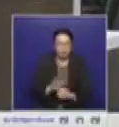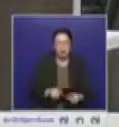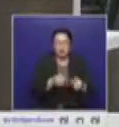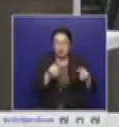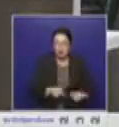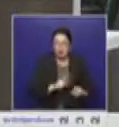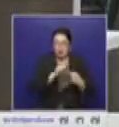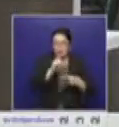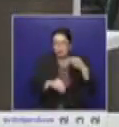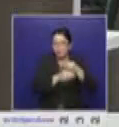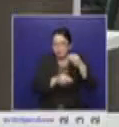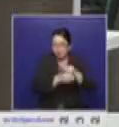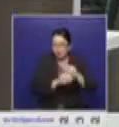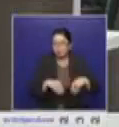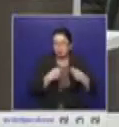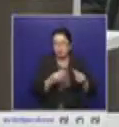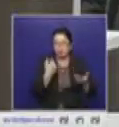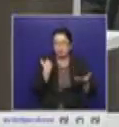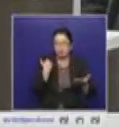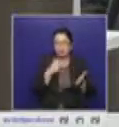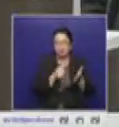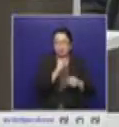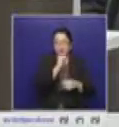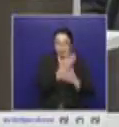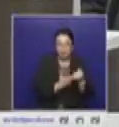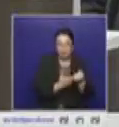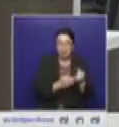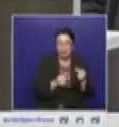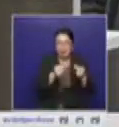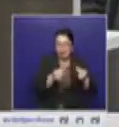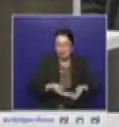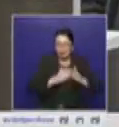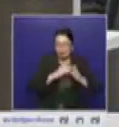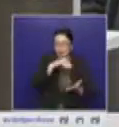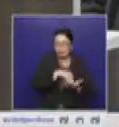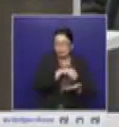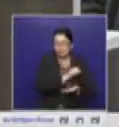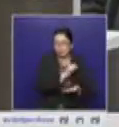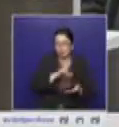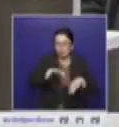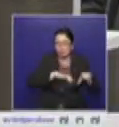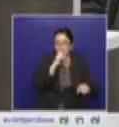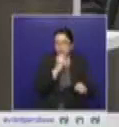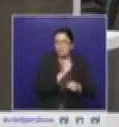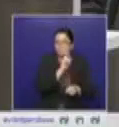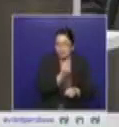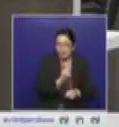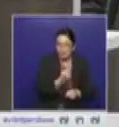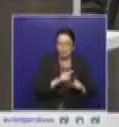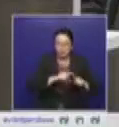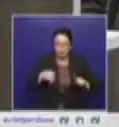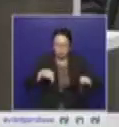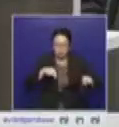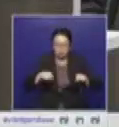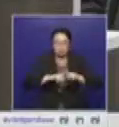ใช่ไหมสสมันสสมันบอกแล้วมันเกรด C เกรด B บวกแค่นั้นเองนะไม่ใช่เกรด A พวกเขี้ยวยาวไม่เข้